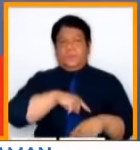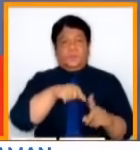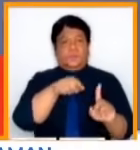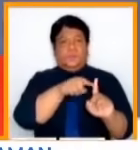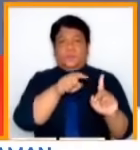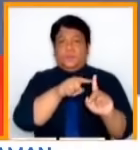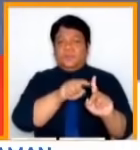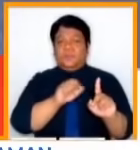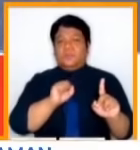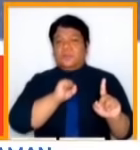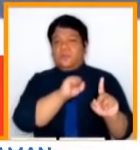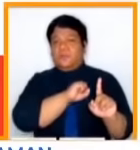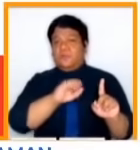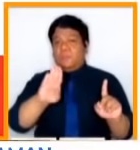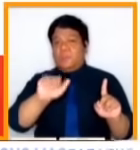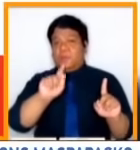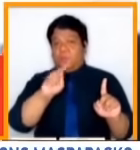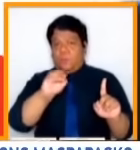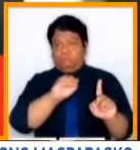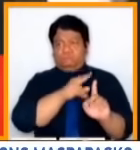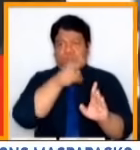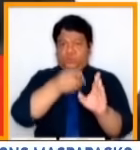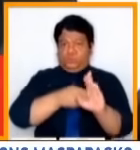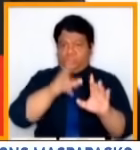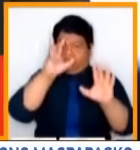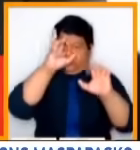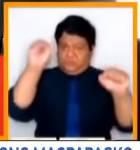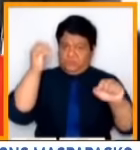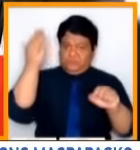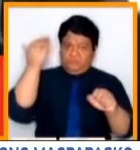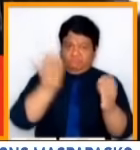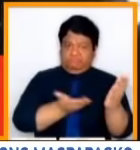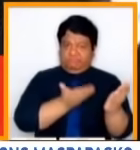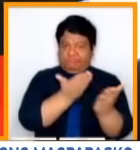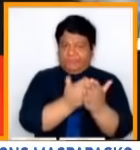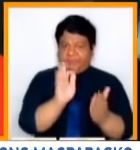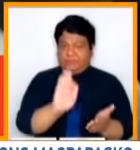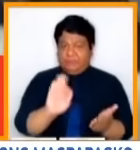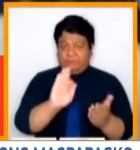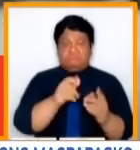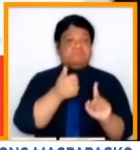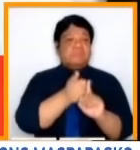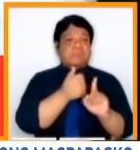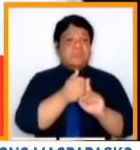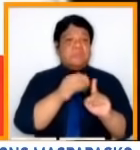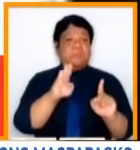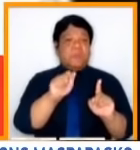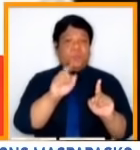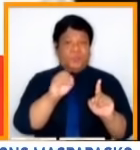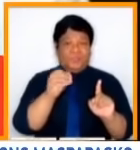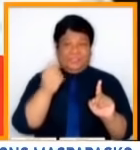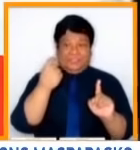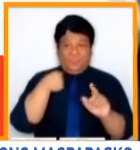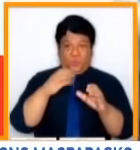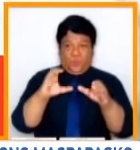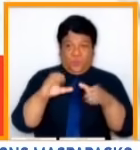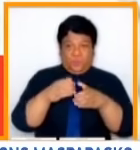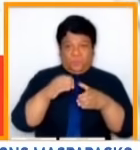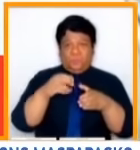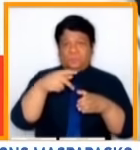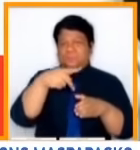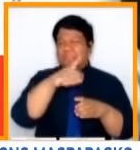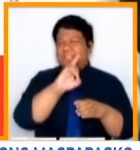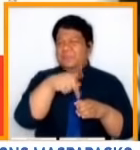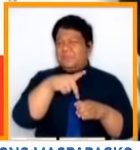laban Cusi faction. Ayon na rin mismo kay de la Rosa, sinabihan siya ng kanyang partido na siya ang napiling tumakbong pangulo